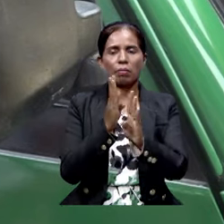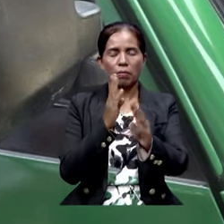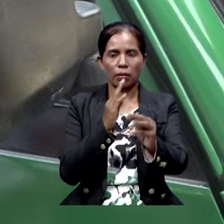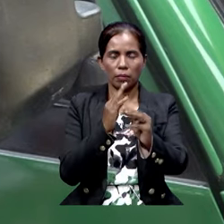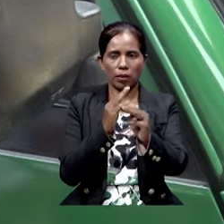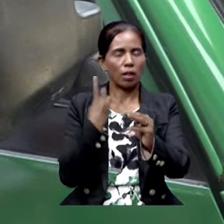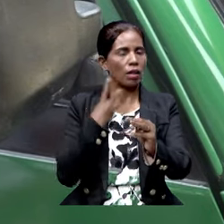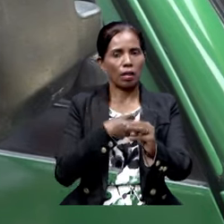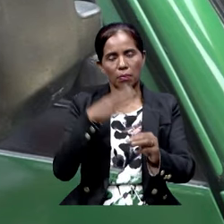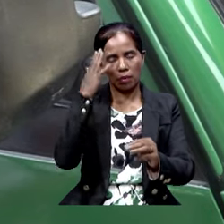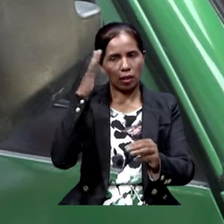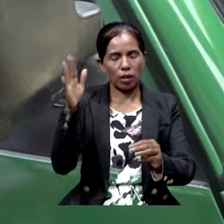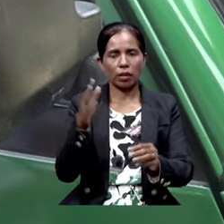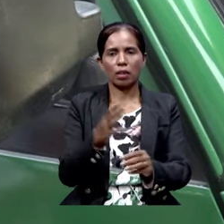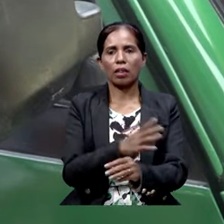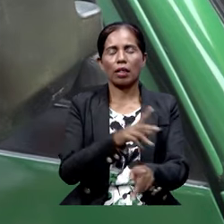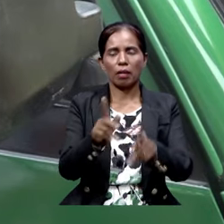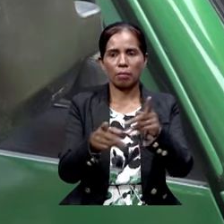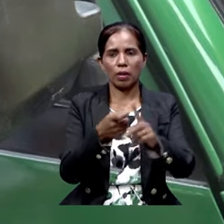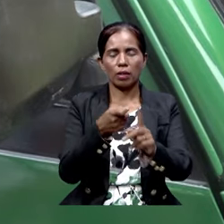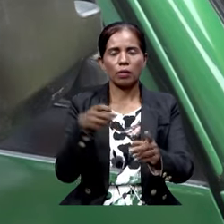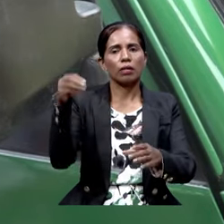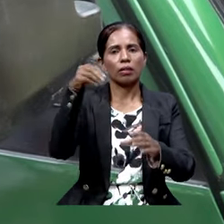Tambah amin lahir tam penumpang husi